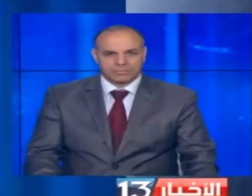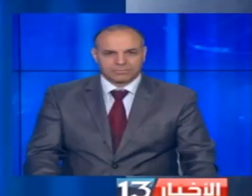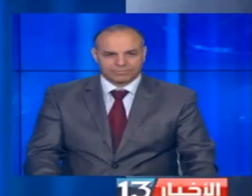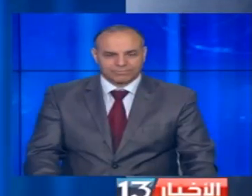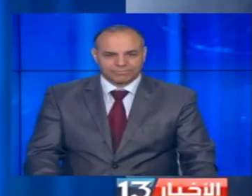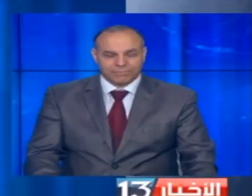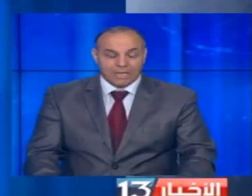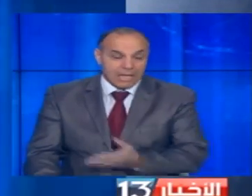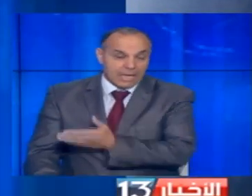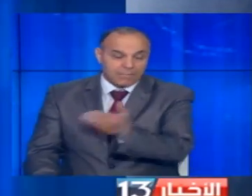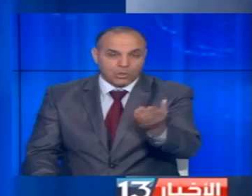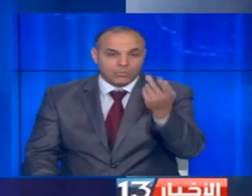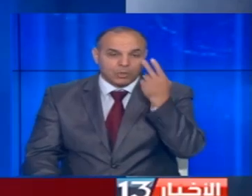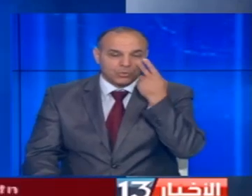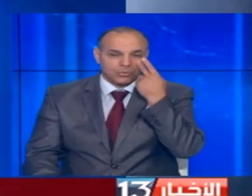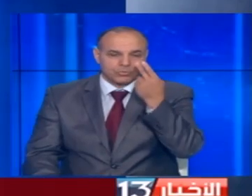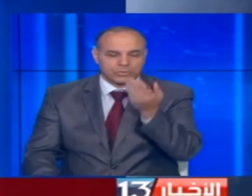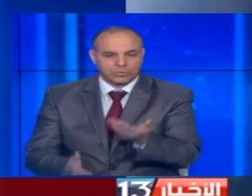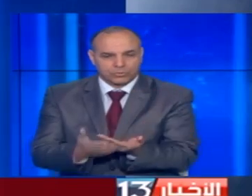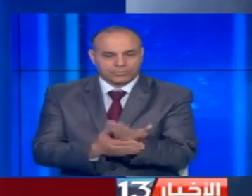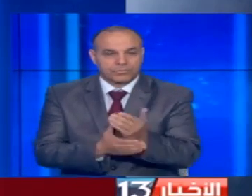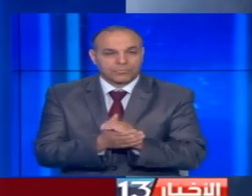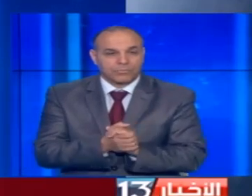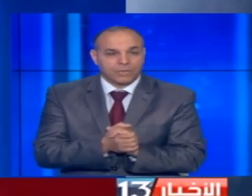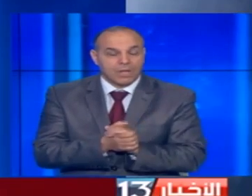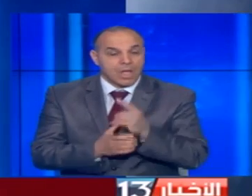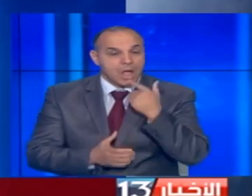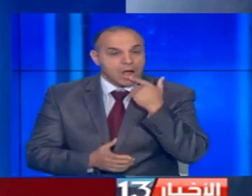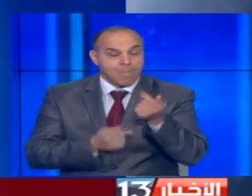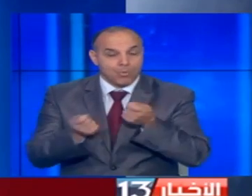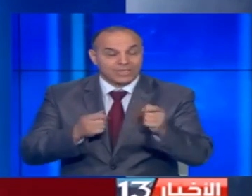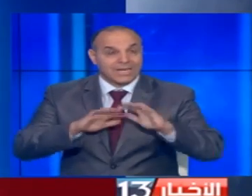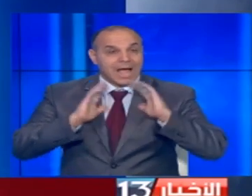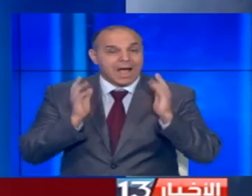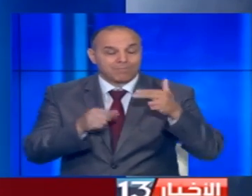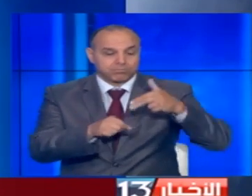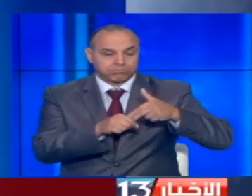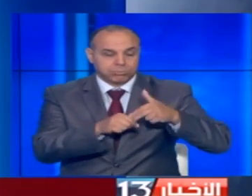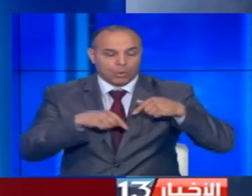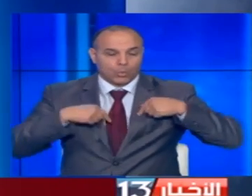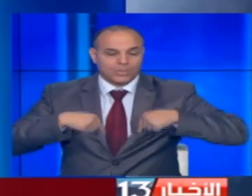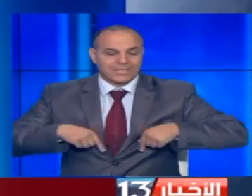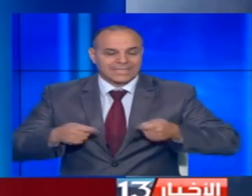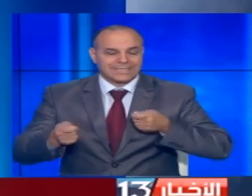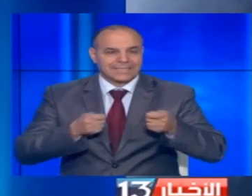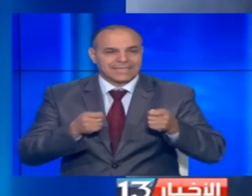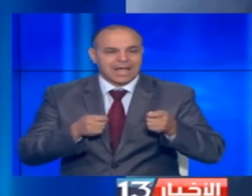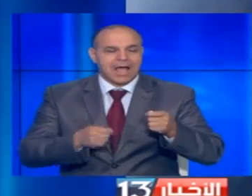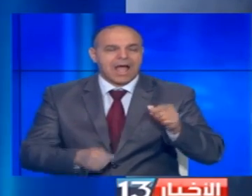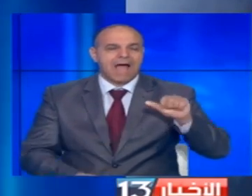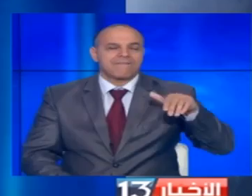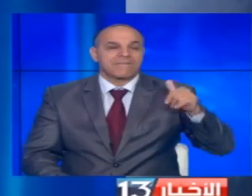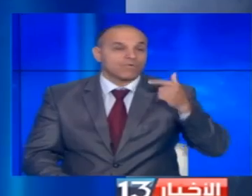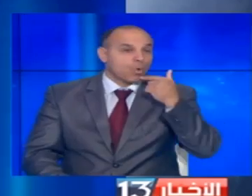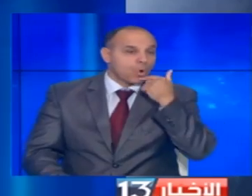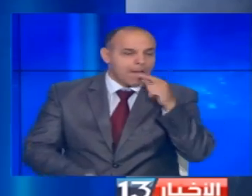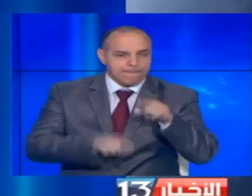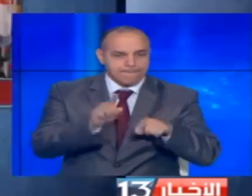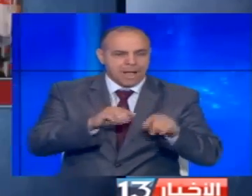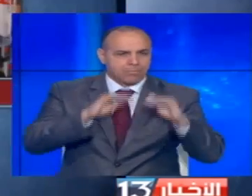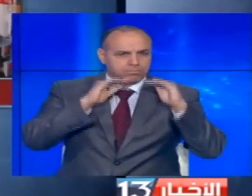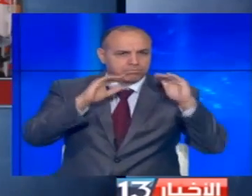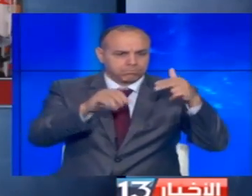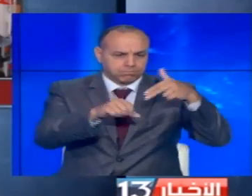الانتهاكات اهلا بكم من جديد افاد مدير عام المحروقات بوزاره الصناعه عفيف المبروكي بان بعض